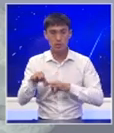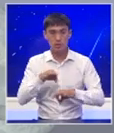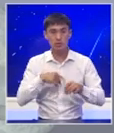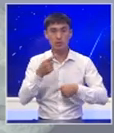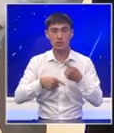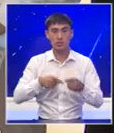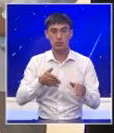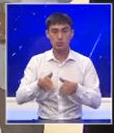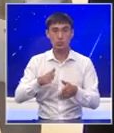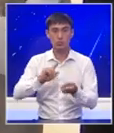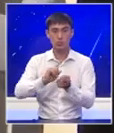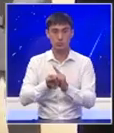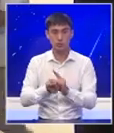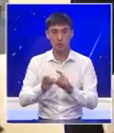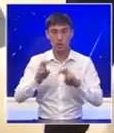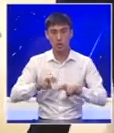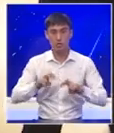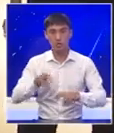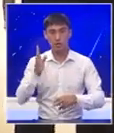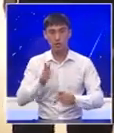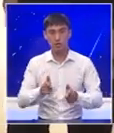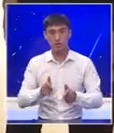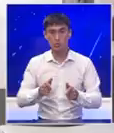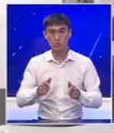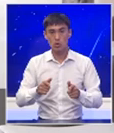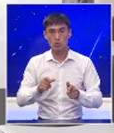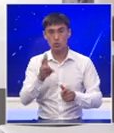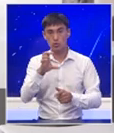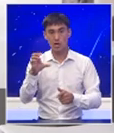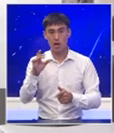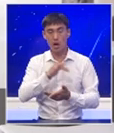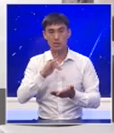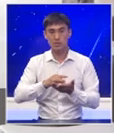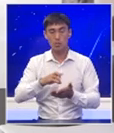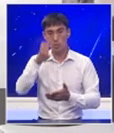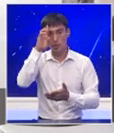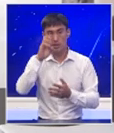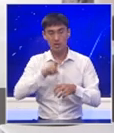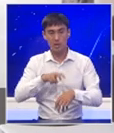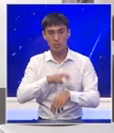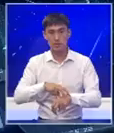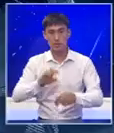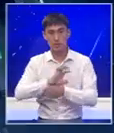жолы түзетілсе, комиссия мақұлдаған ескерткіш жобалары Нұр-Сұлтан қаласындағы мемлекеттік